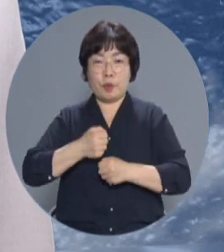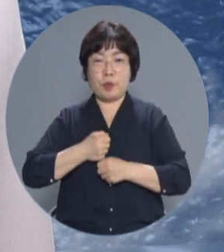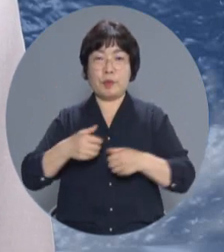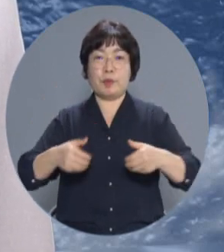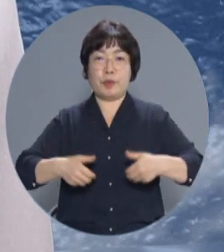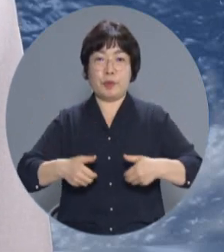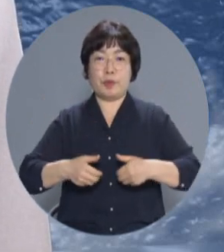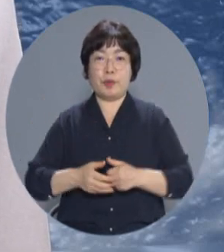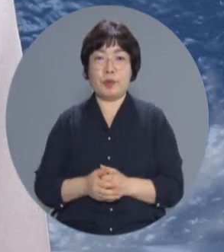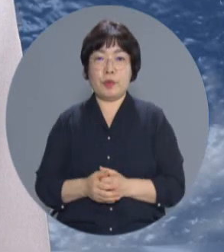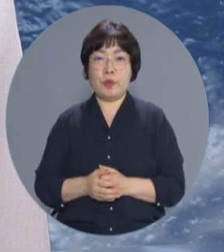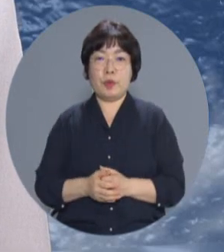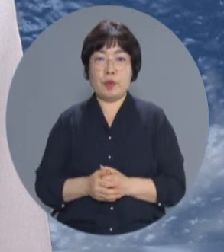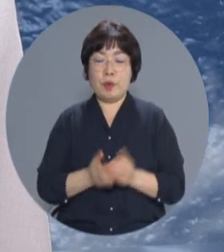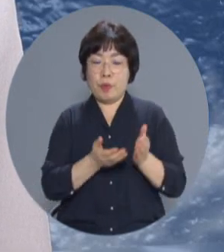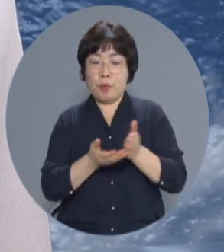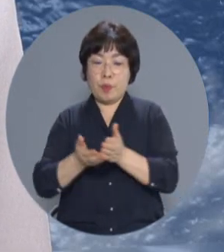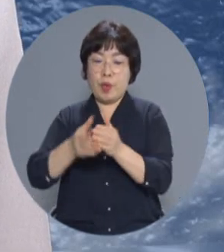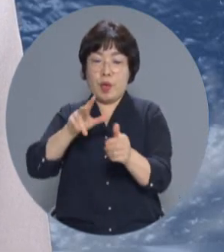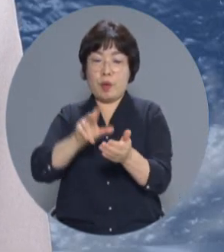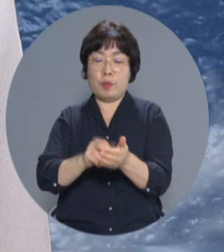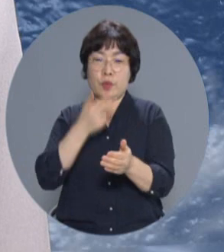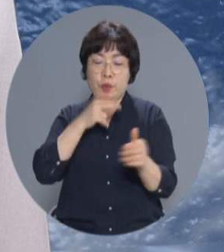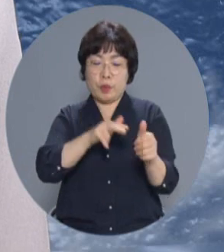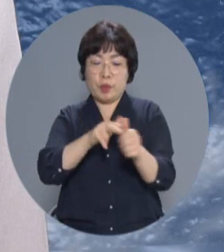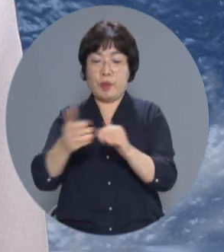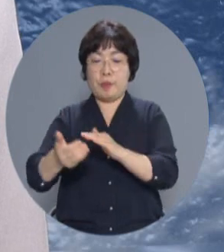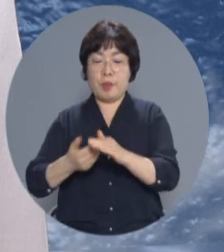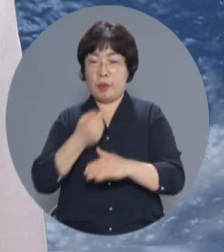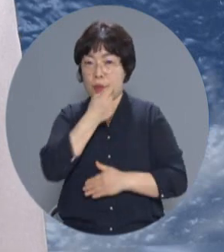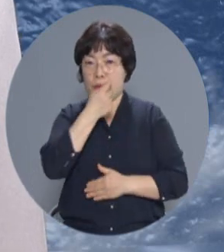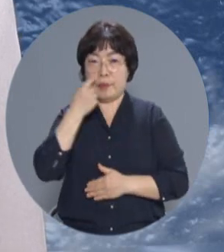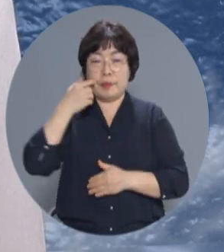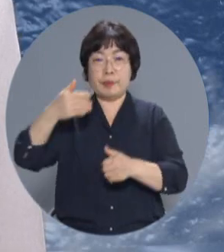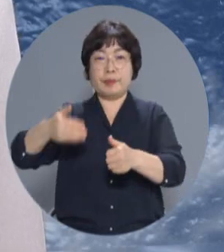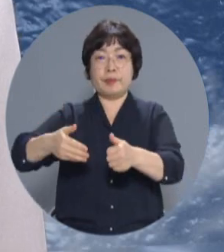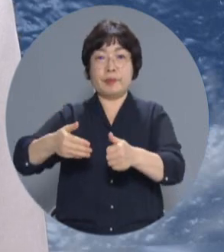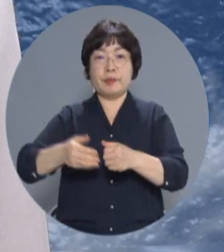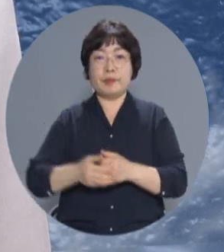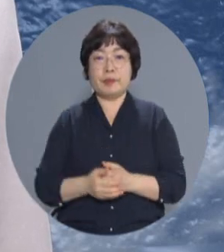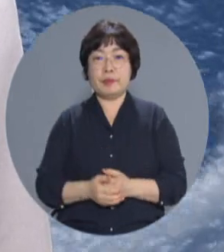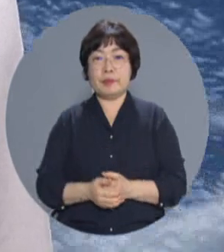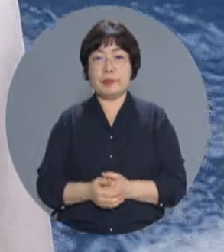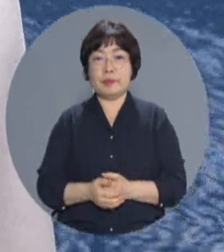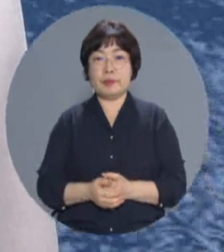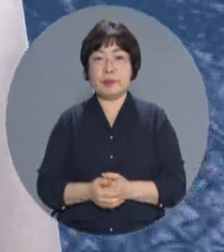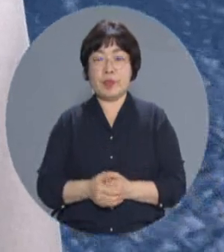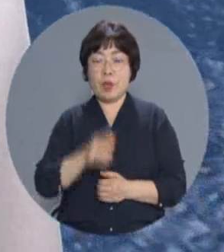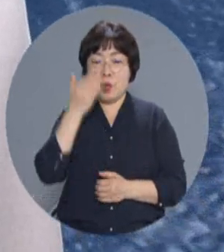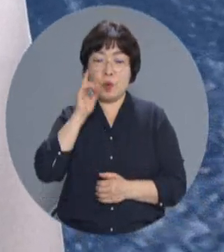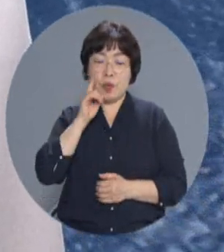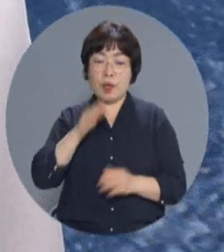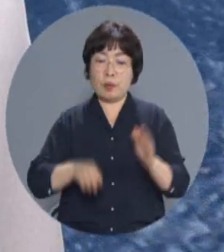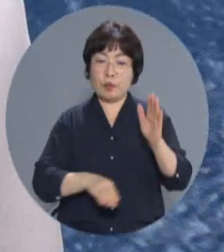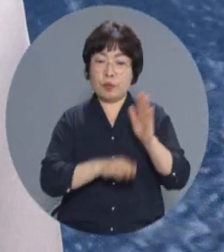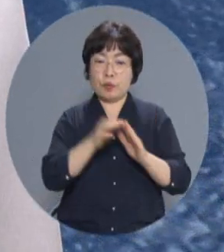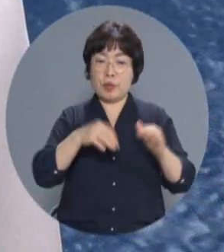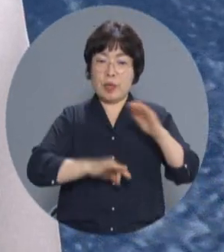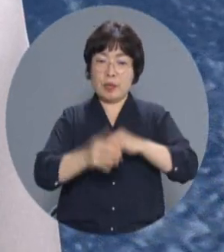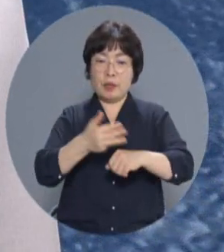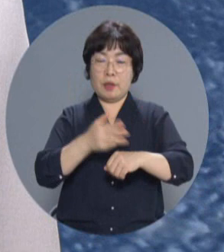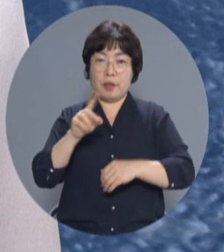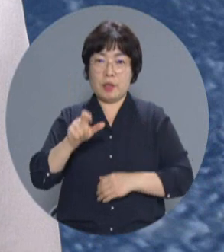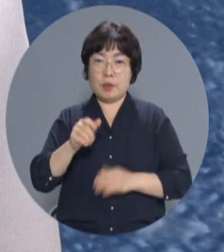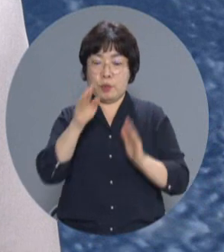각별한 주의가 필요하고요 뱃길이용에 차질이 없도록 운항 정보를 확인하시기 바랍니다 여수에 대해 만족 시간은 오전 8시